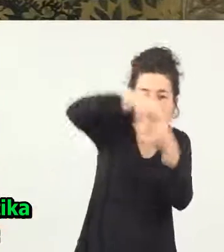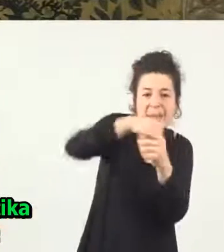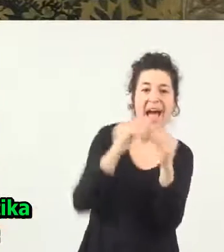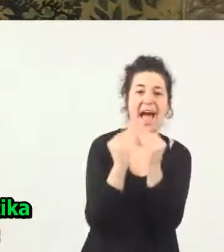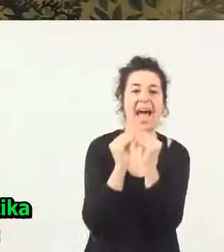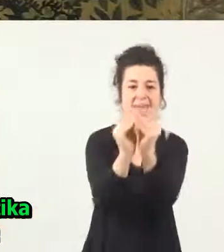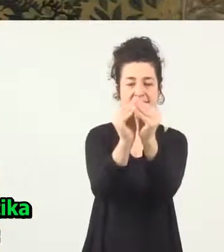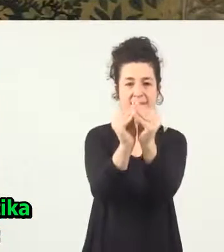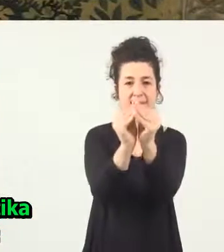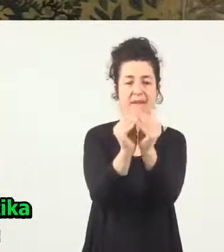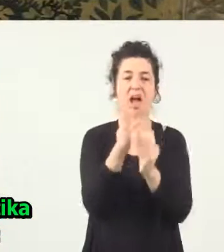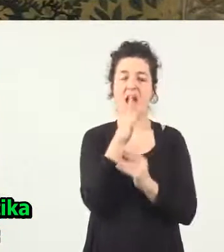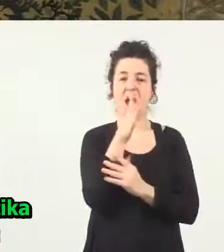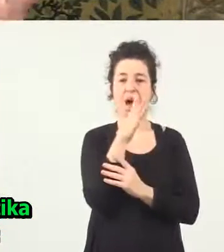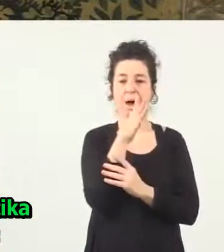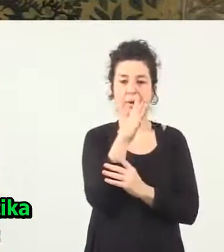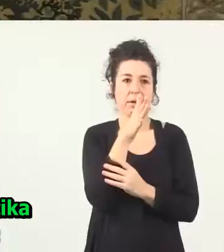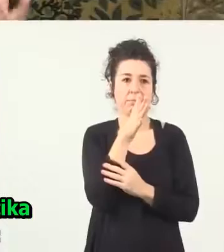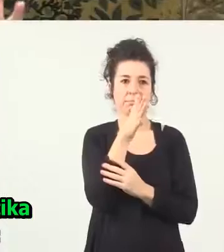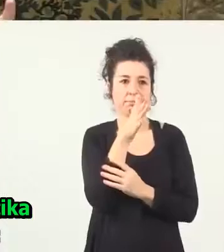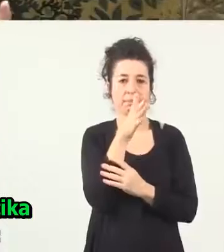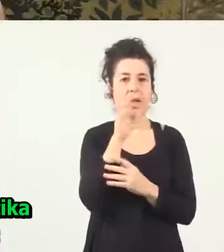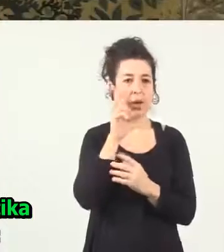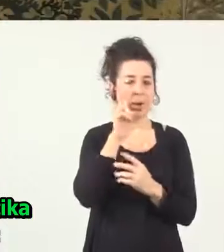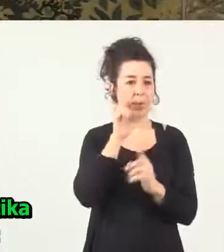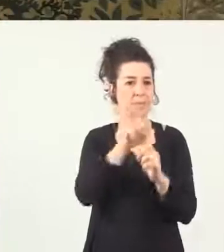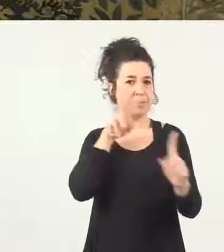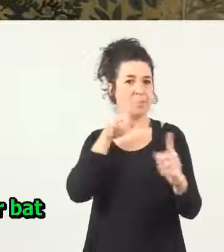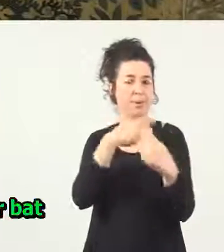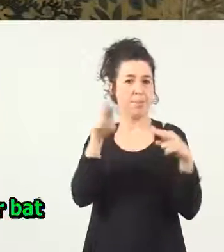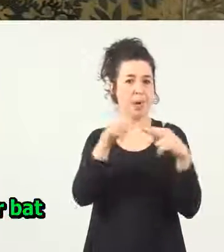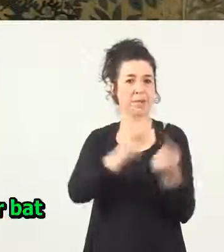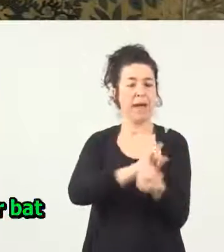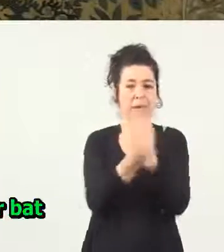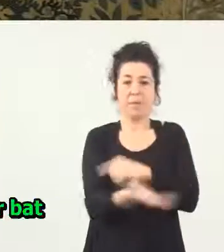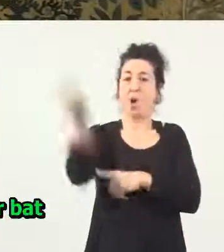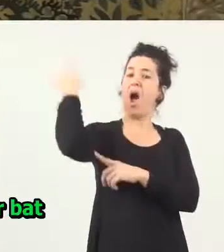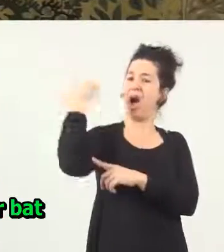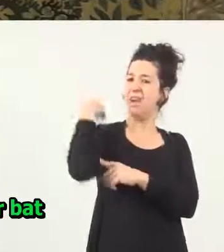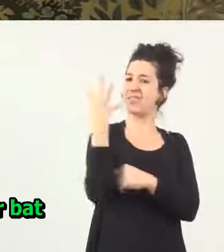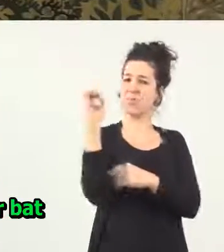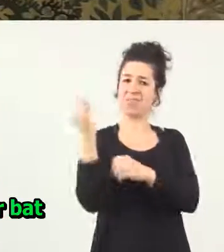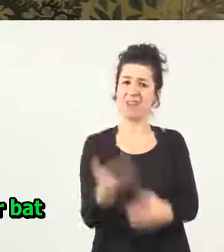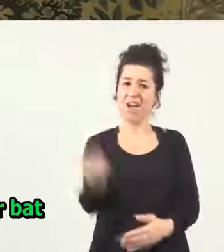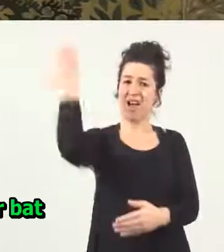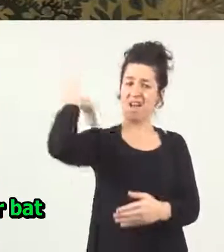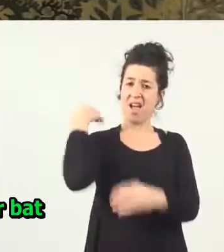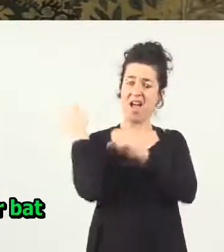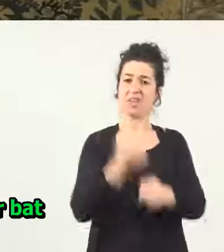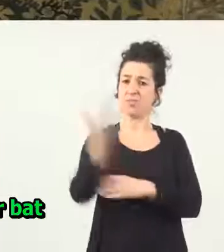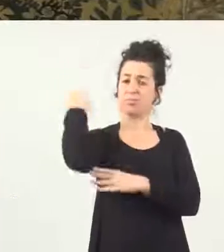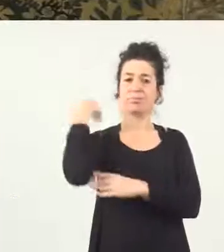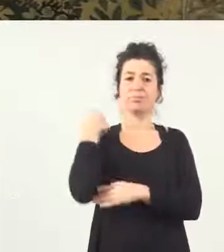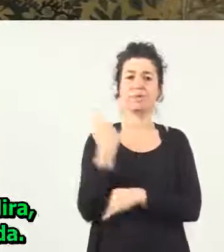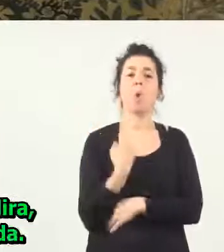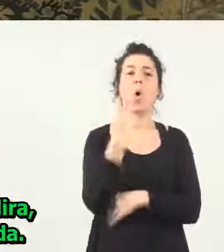gainera ja ez da ikusten politika, ba duela hemen 40 urte ikusten zan bezala, helburu finko bat, estrategia bakar bat, helburu